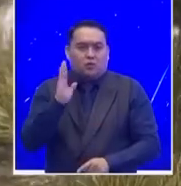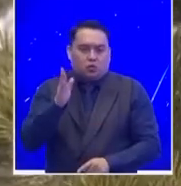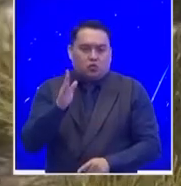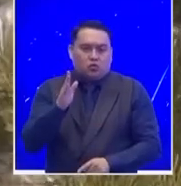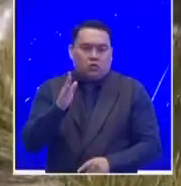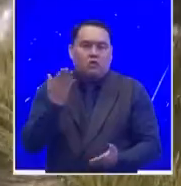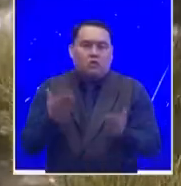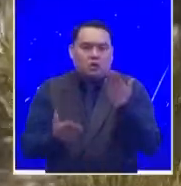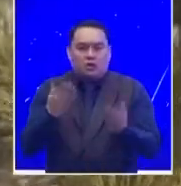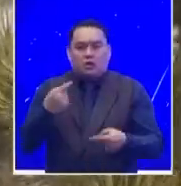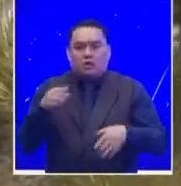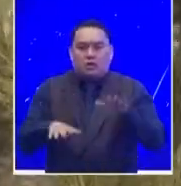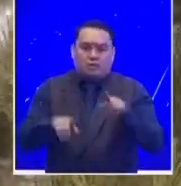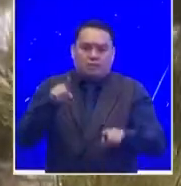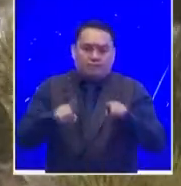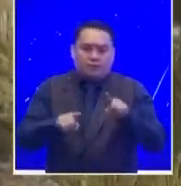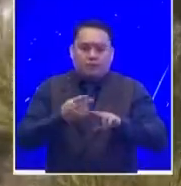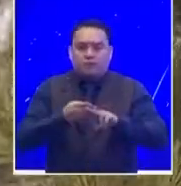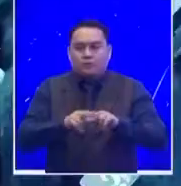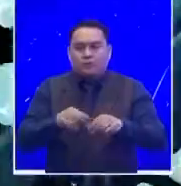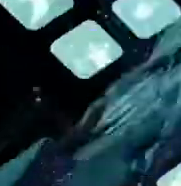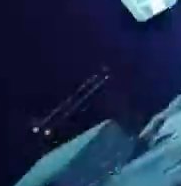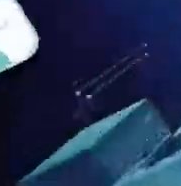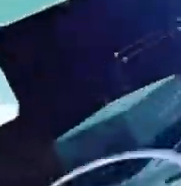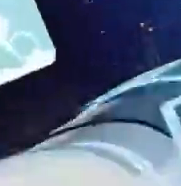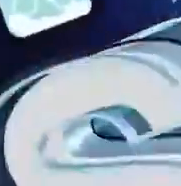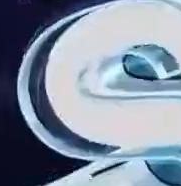0-5, кей жерлерде 10-15 градус аязға дейін төмендейді.